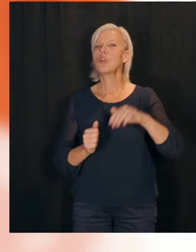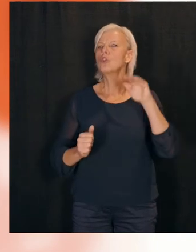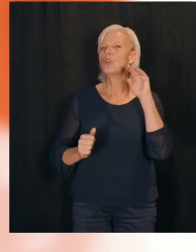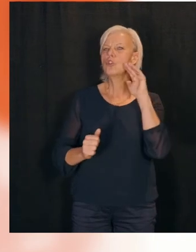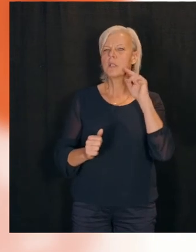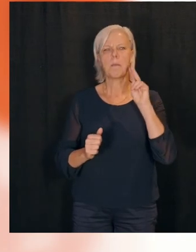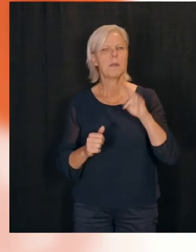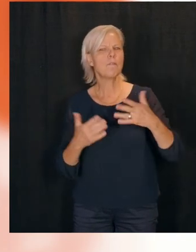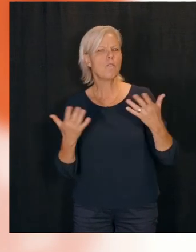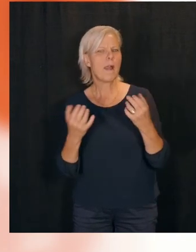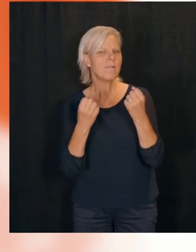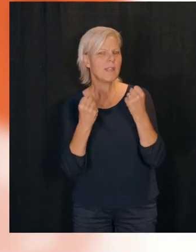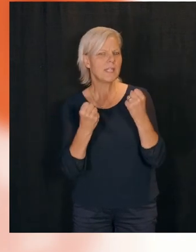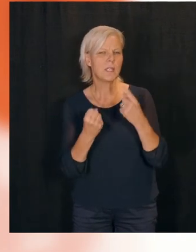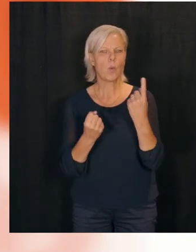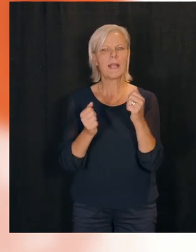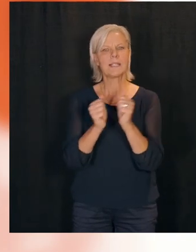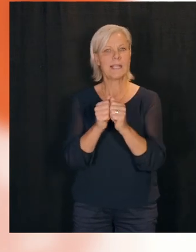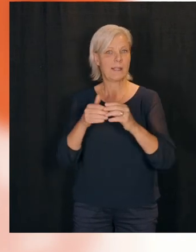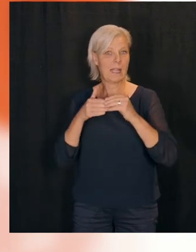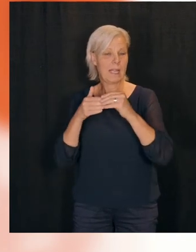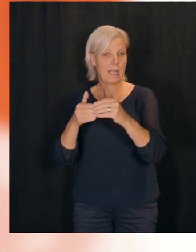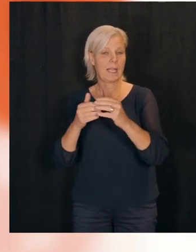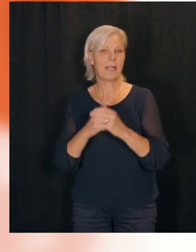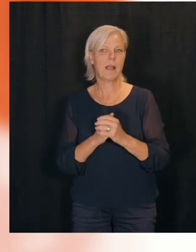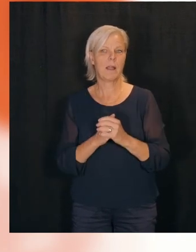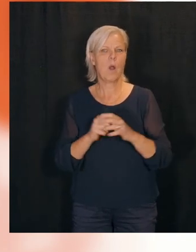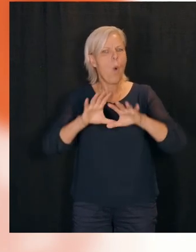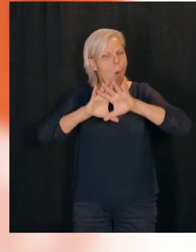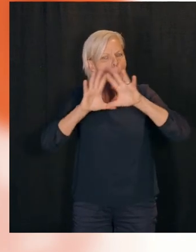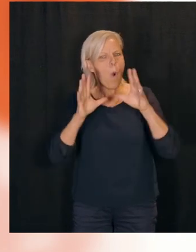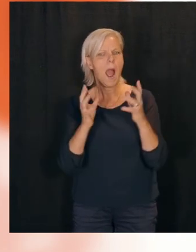viktigt. Och ett sätt att leda. Och alla de